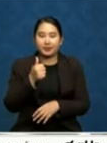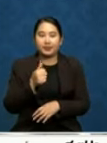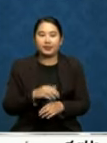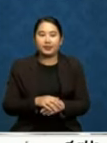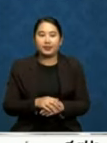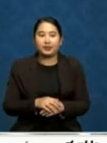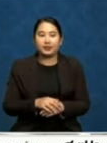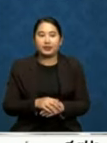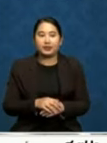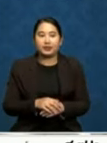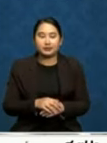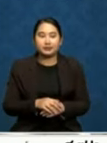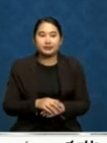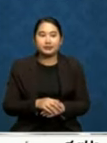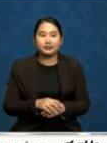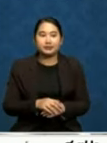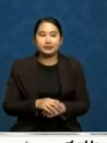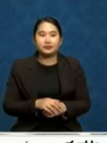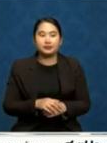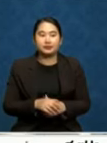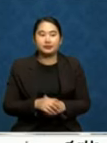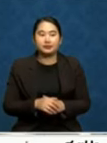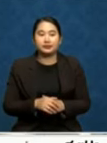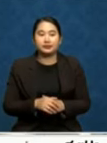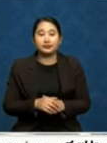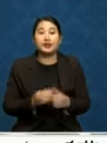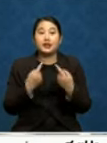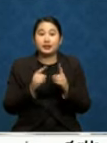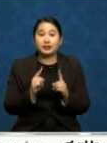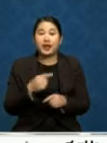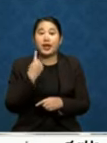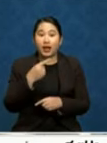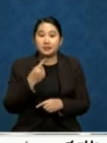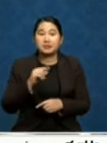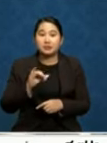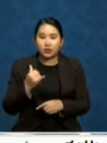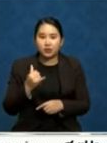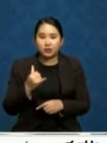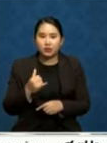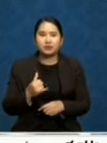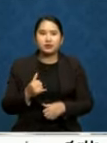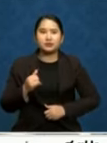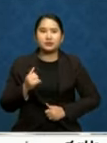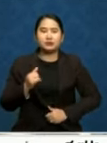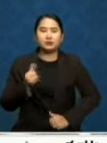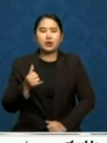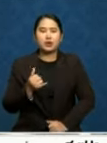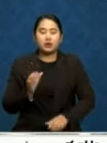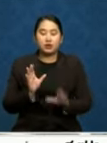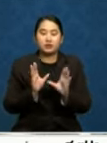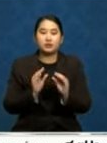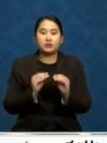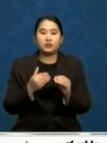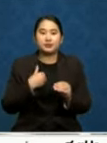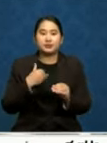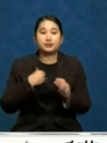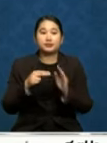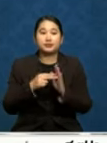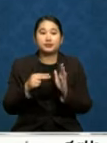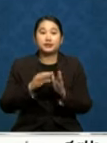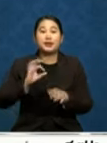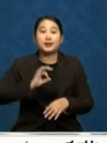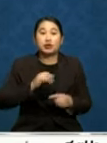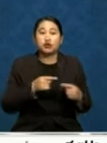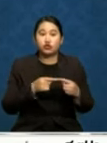องทุนผู้เคยเป็นสมาชิกรัฐสภาแต่ถ้าสมาชิกบางท่านครับมีหลายท่านในที่ประชุมครับเขาเป็นสมาชิก